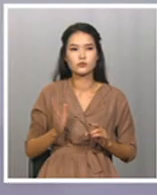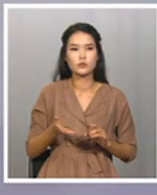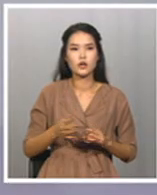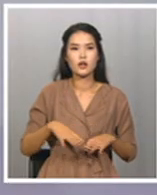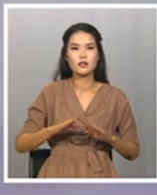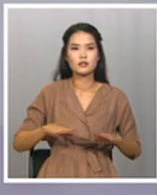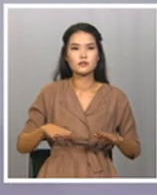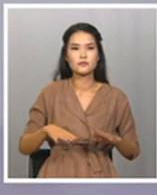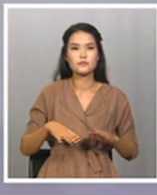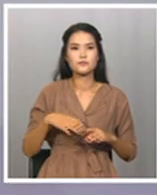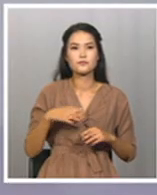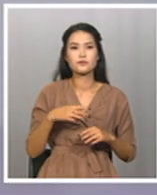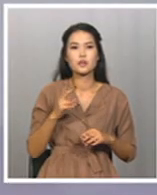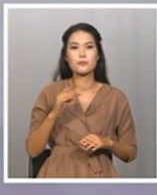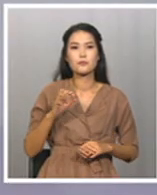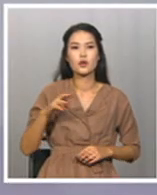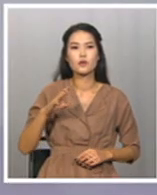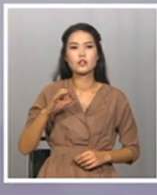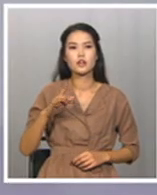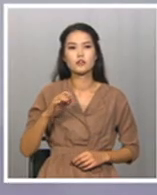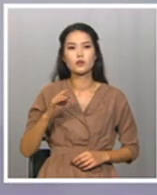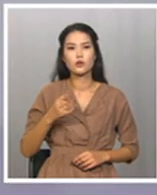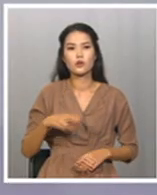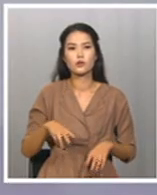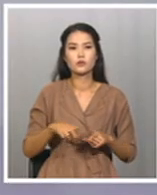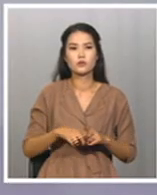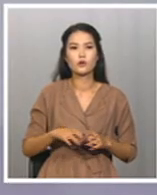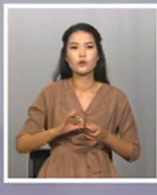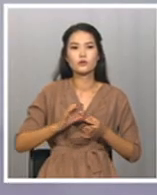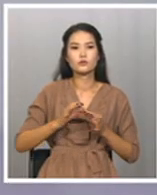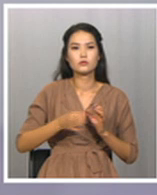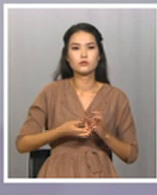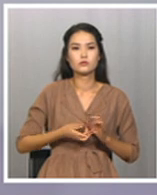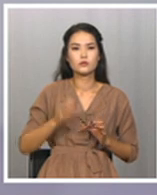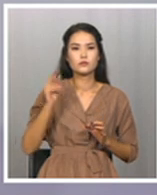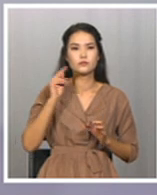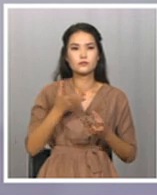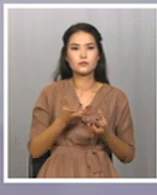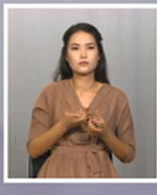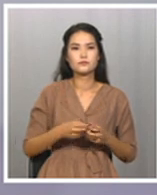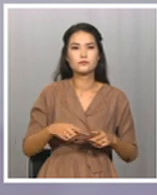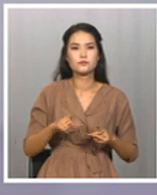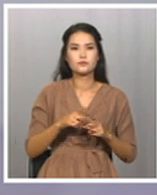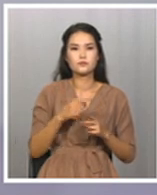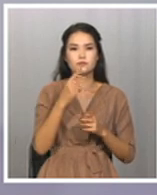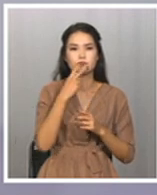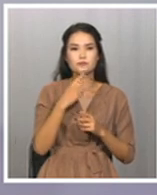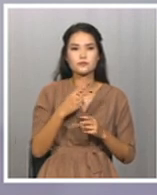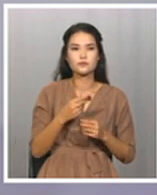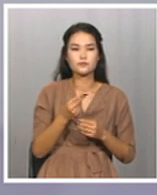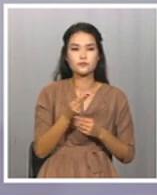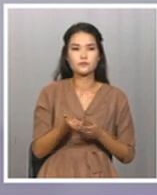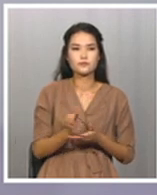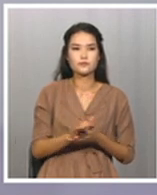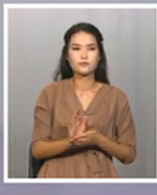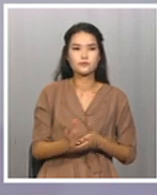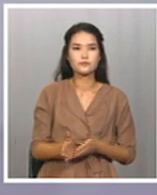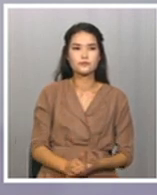Оқушылар, биотехнология туралы толығырақ мәлімет алу үшін оқылым мәтіндерімен